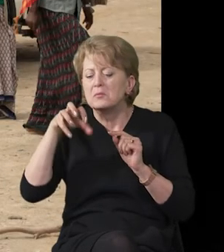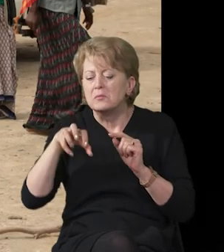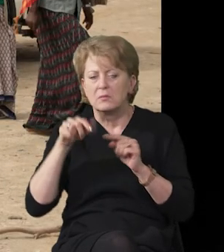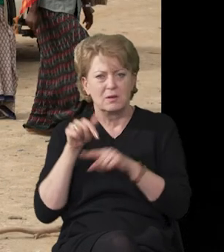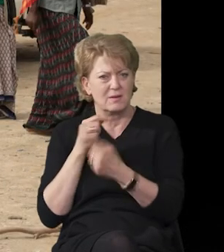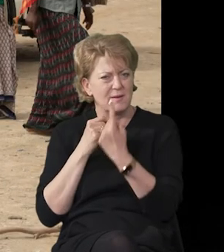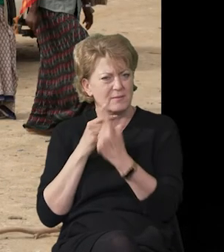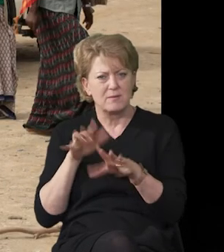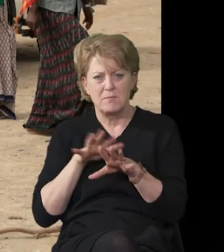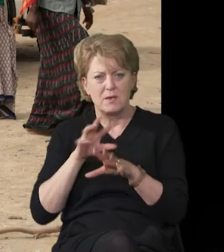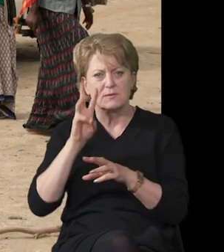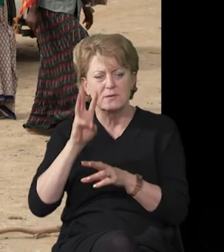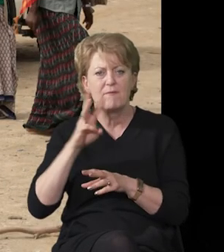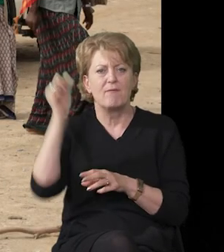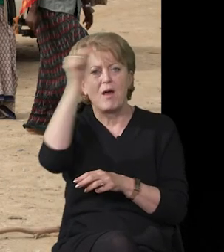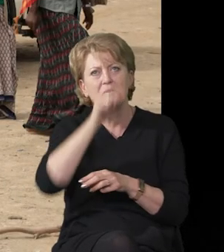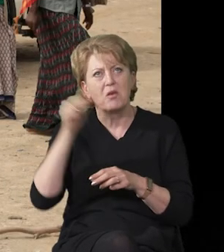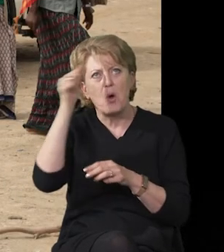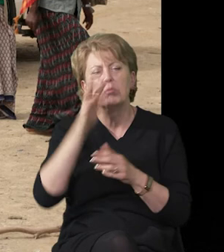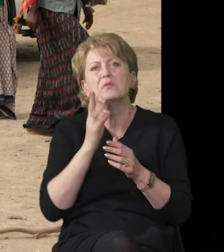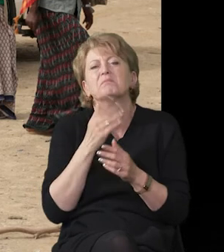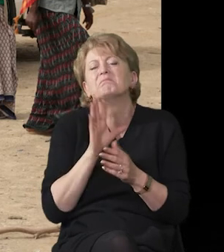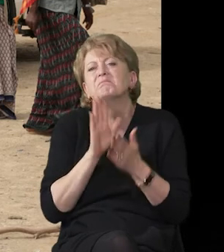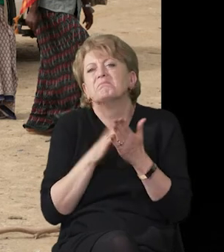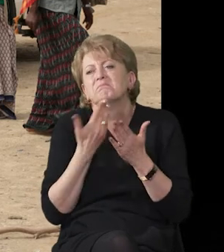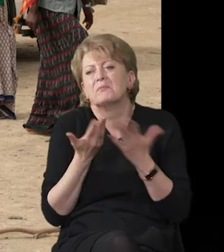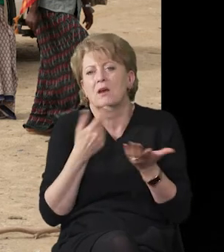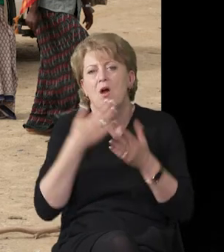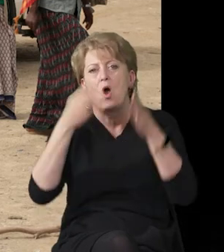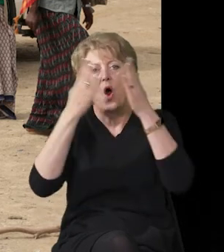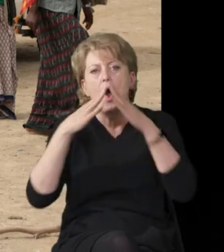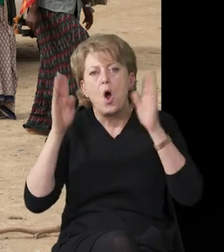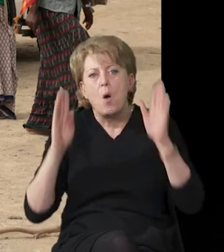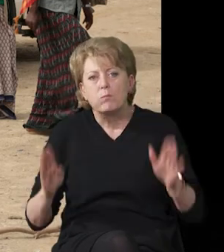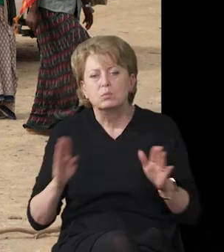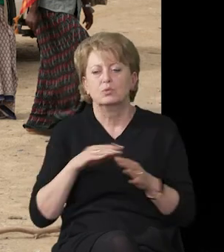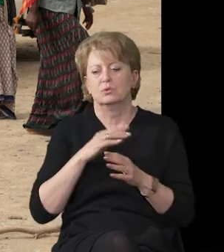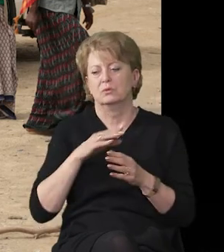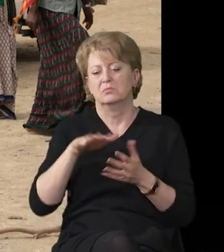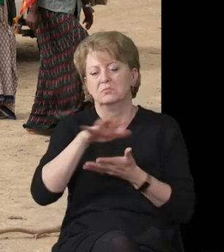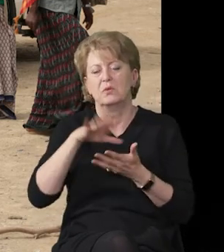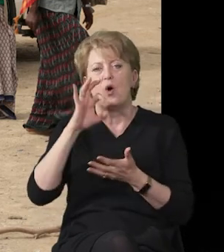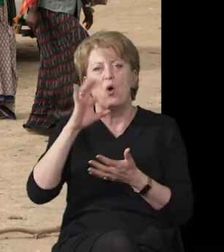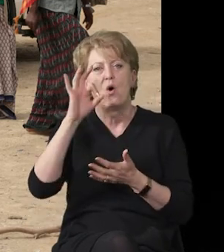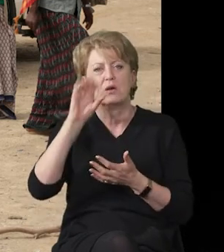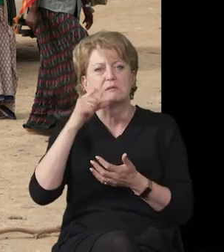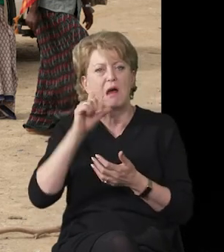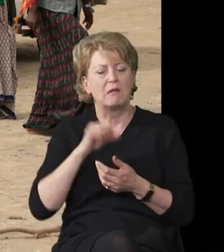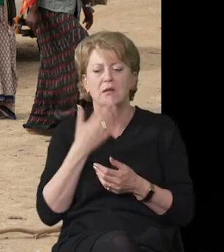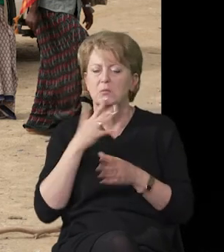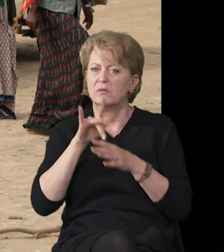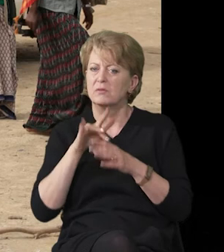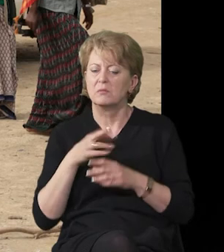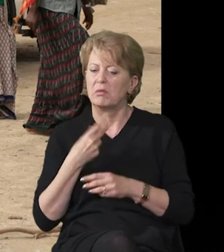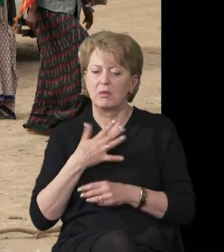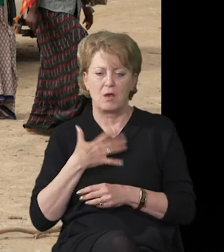taki obóz, osada, w której nie czułem się swobodnie, gdzie czuć było jakieś takie napięcie, jakiś taki